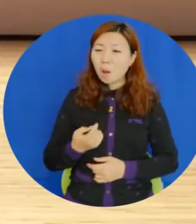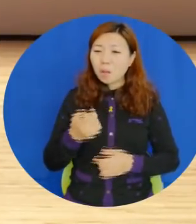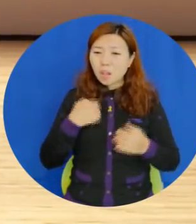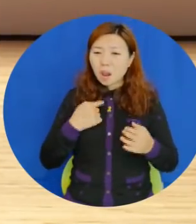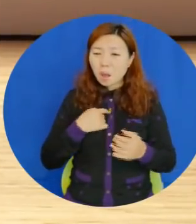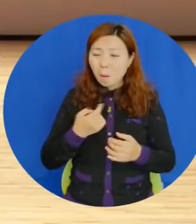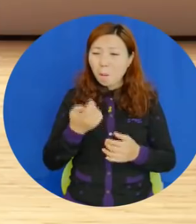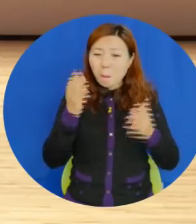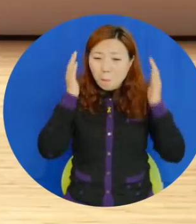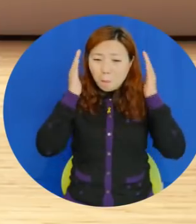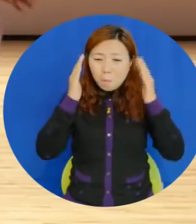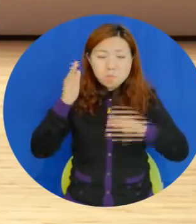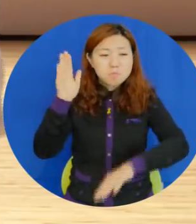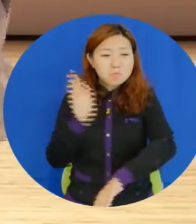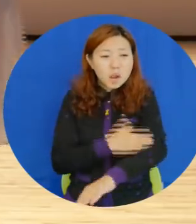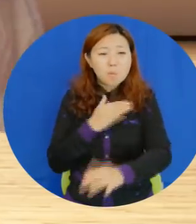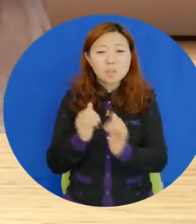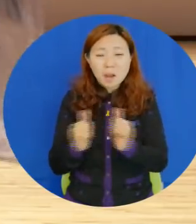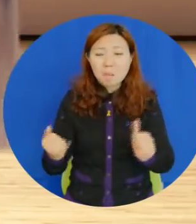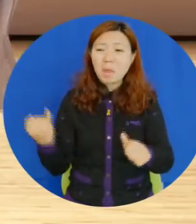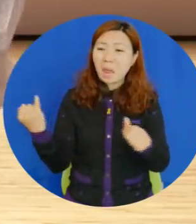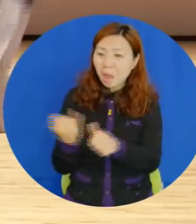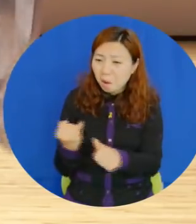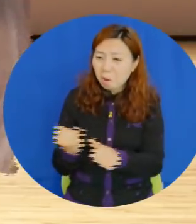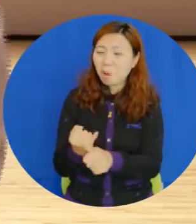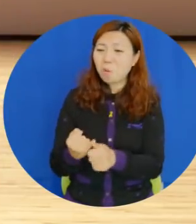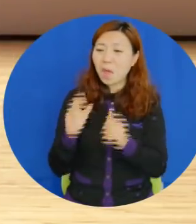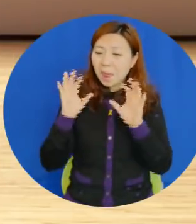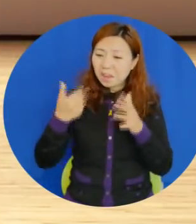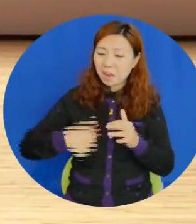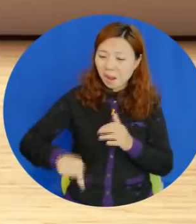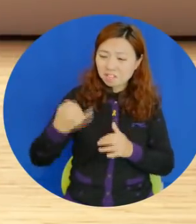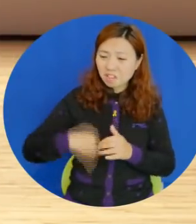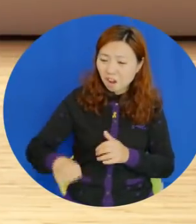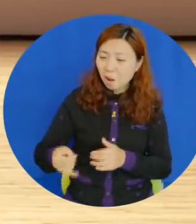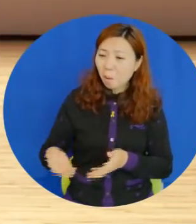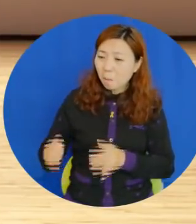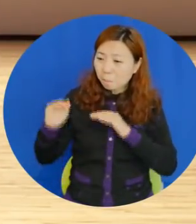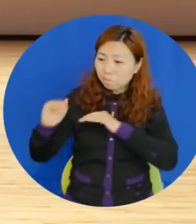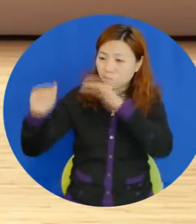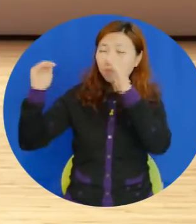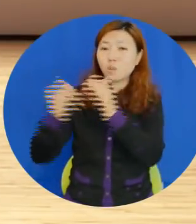공부도 못한 애들이 다 장가고 시집가고 애들 둘이 나가 장가 시집 보내고